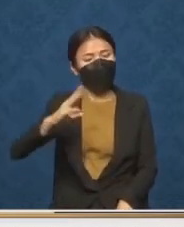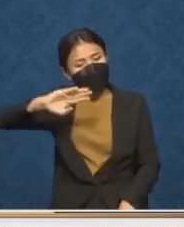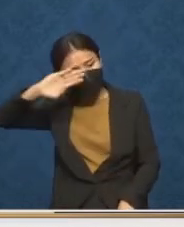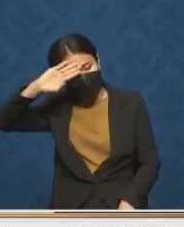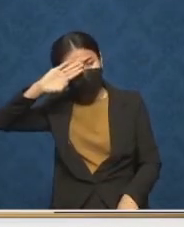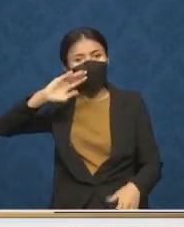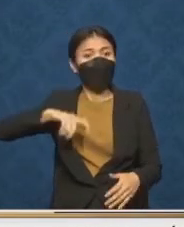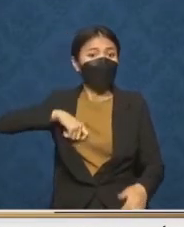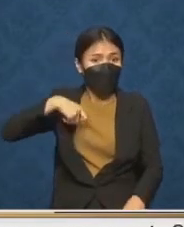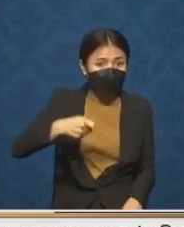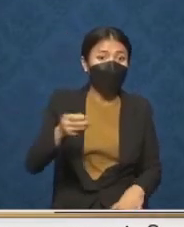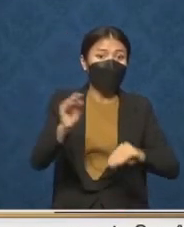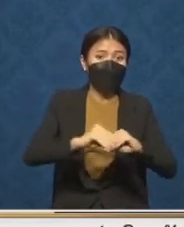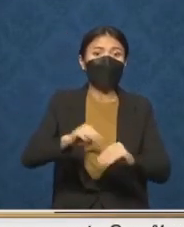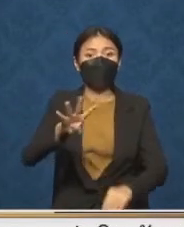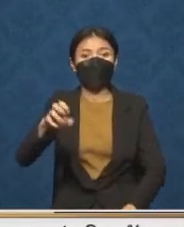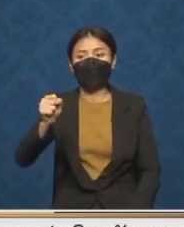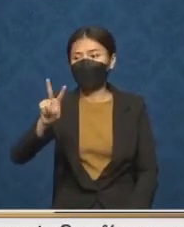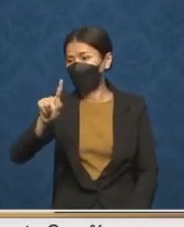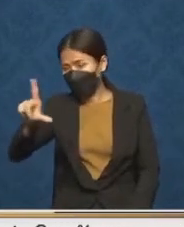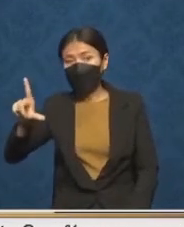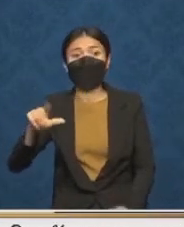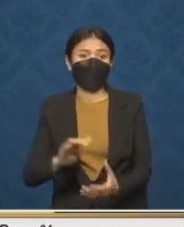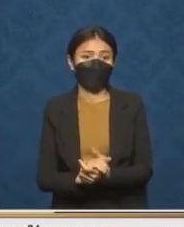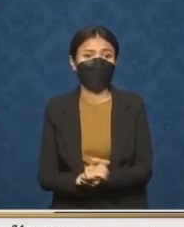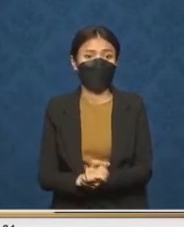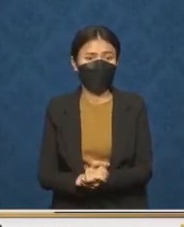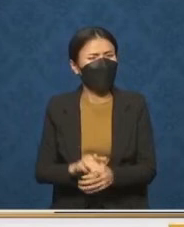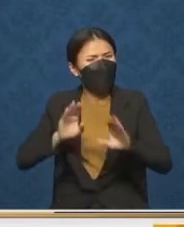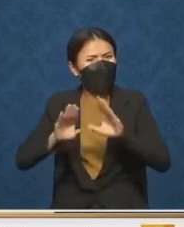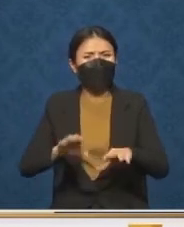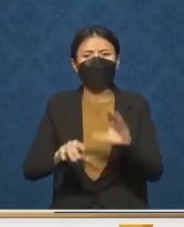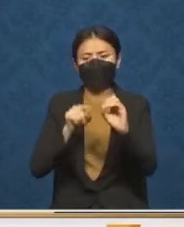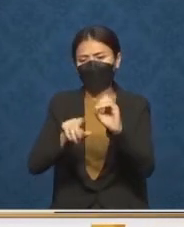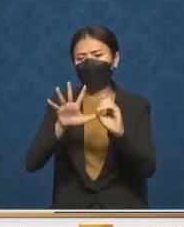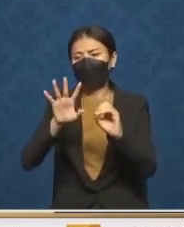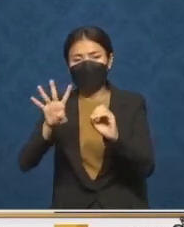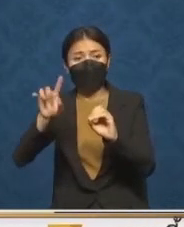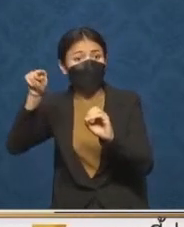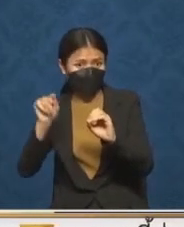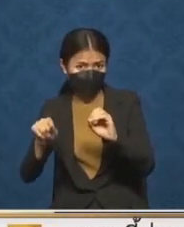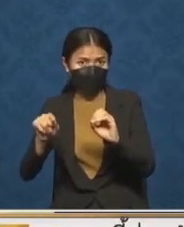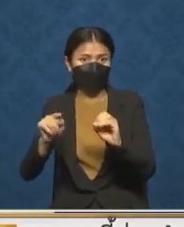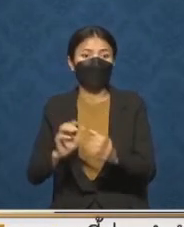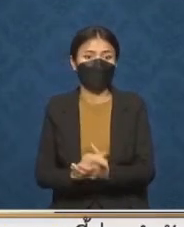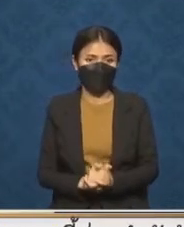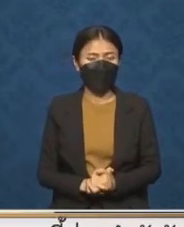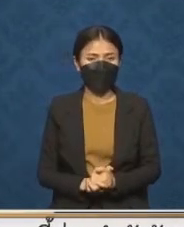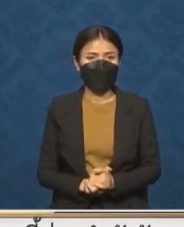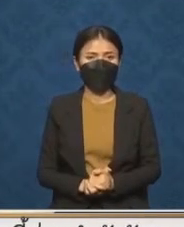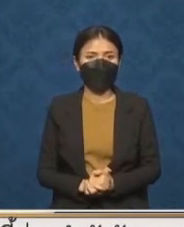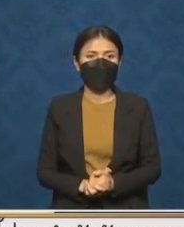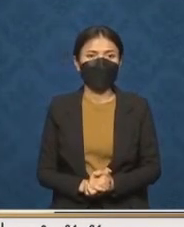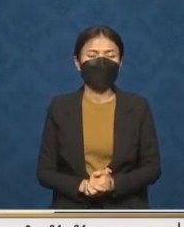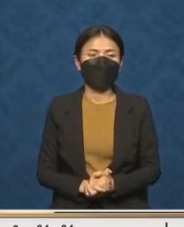พิ่มอยู่ที่412ล้านบาทคิดเป็นเพียง 0.54% ของรายจ่ายทั้งหมดเท่านั้นส